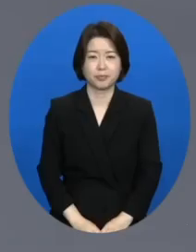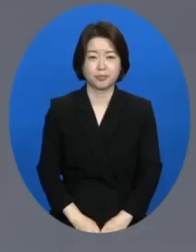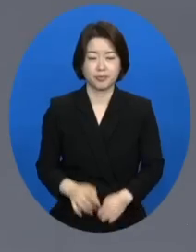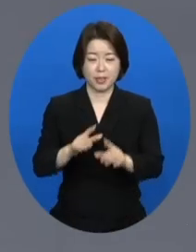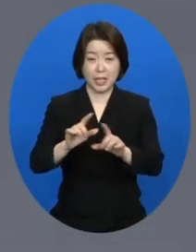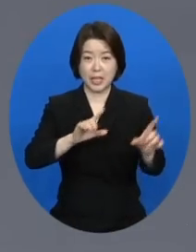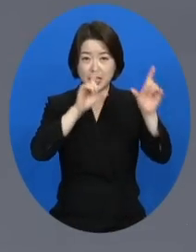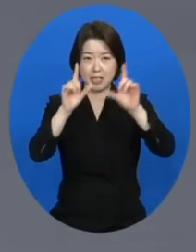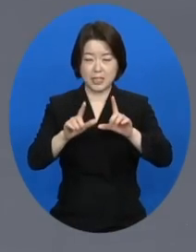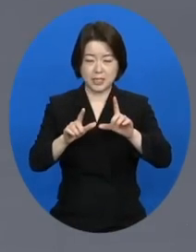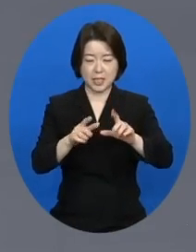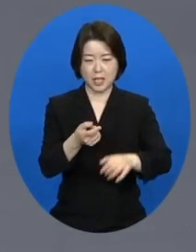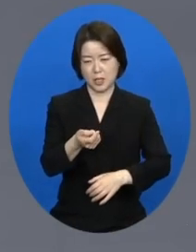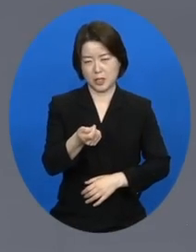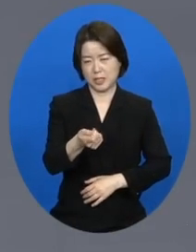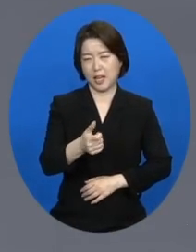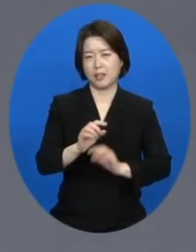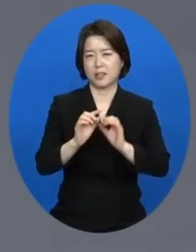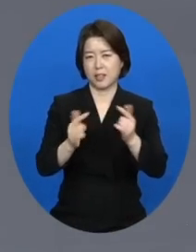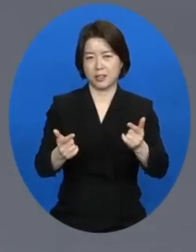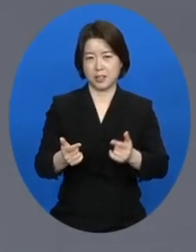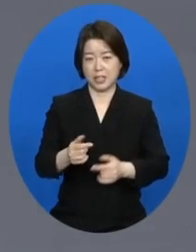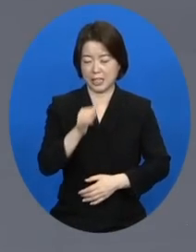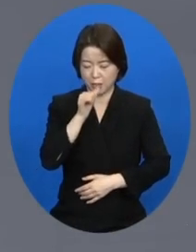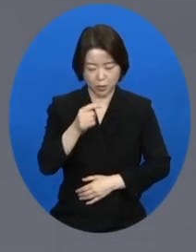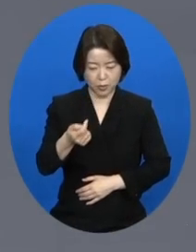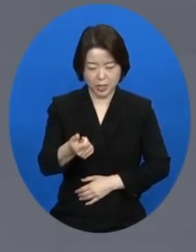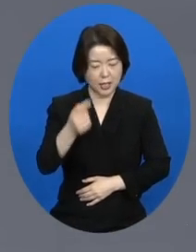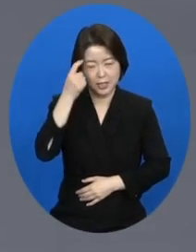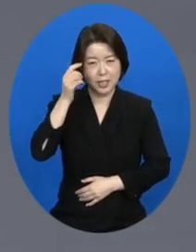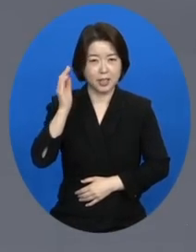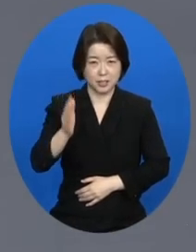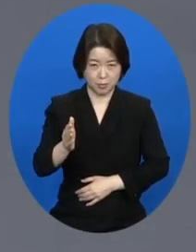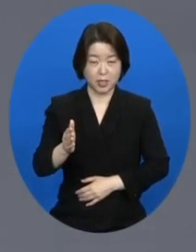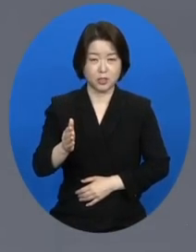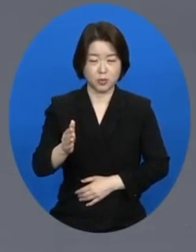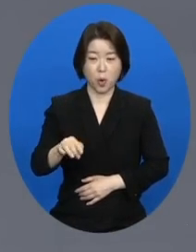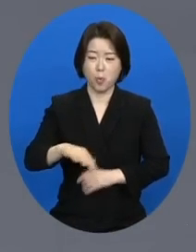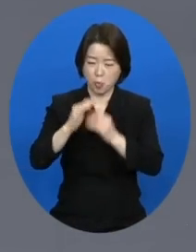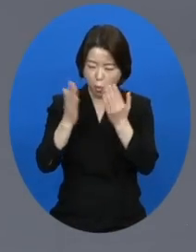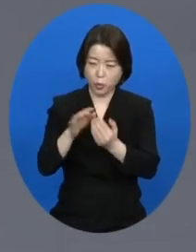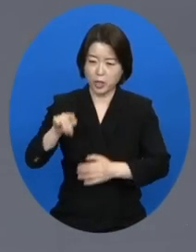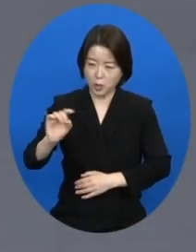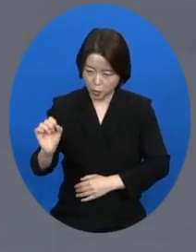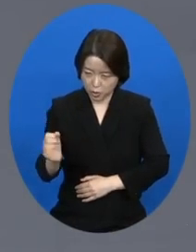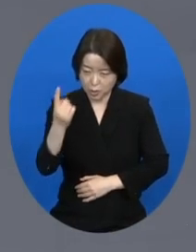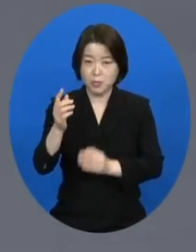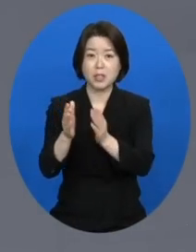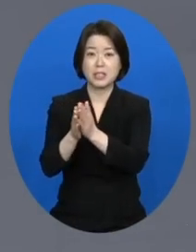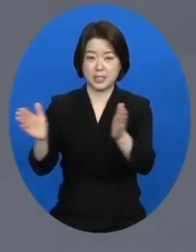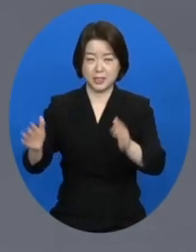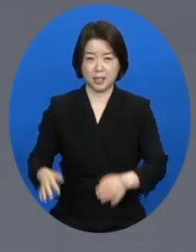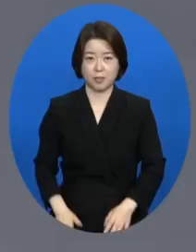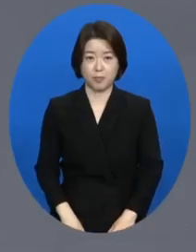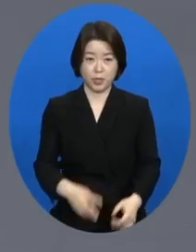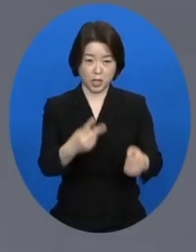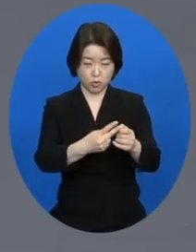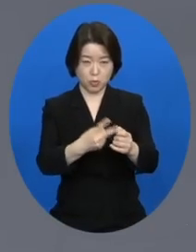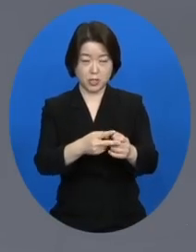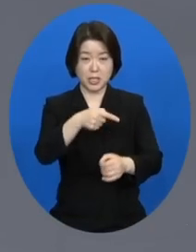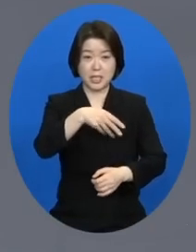일상을 결코 작게 여기지 마십시오. 모든 것의 시작은 여기에서 시작이 되었습니다. 두 번째, 세겜에서 만난 사람.